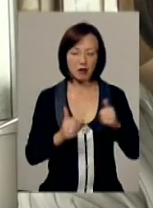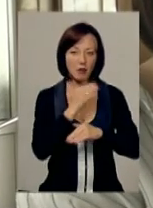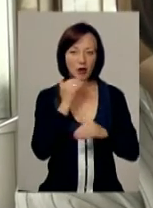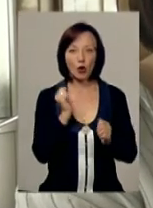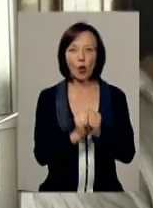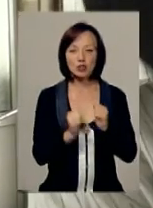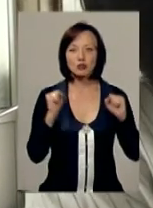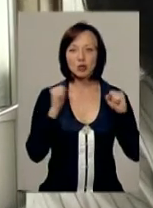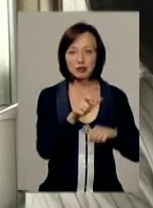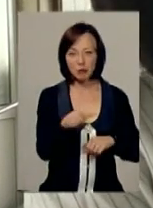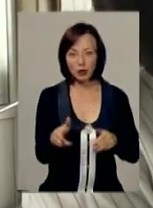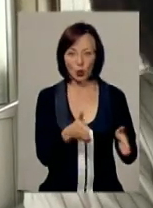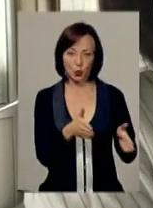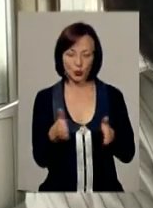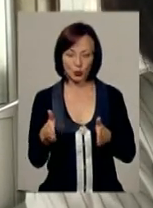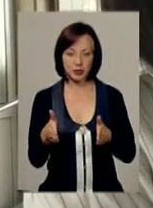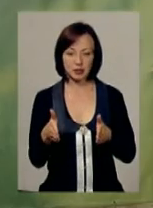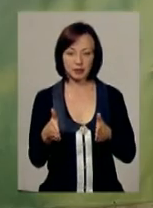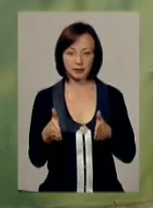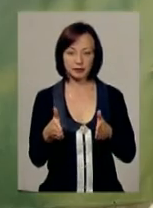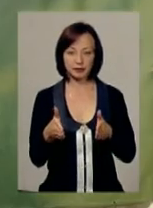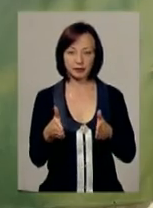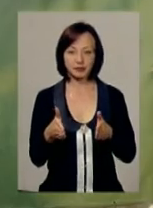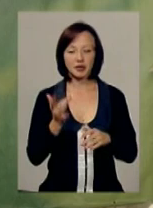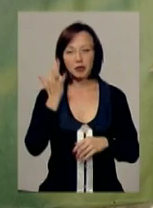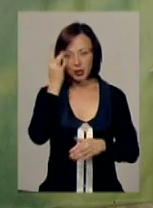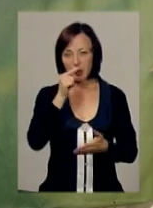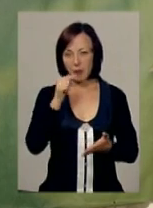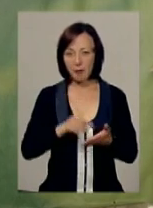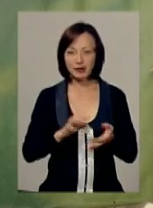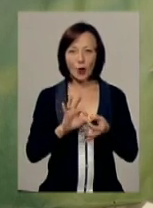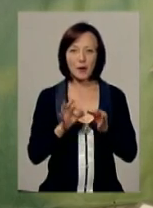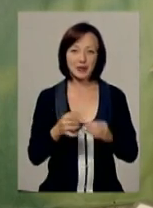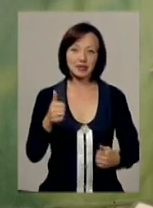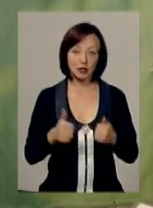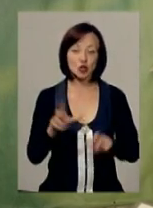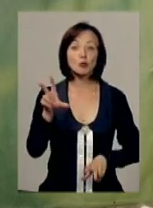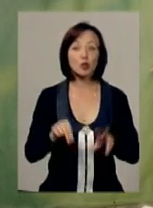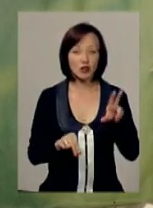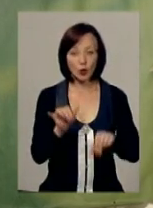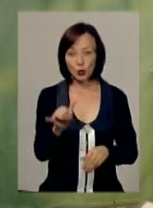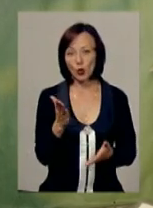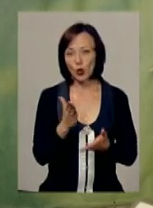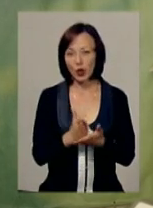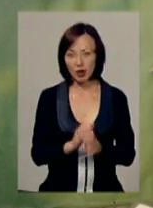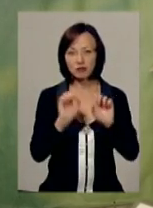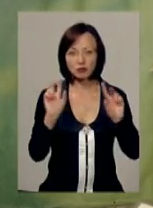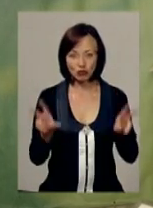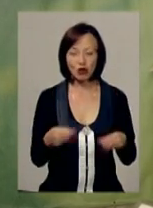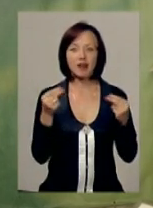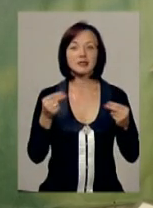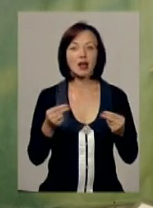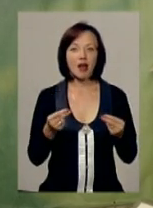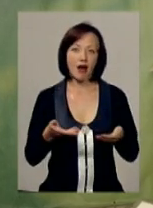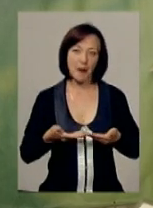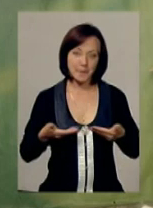кожен спортсмен готується і мріє попасти на Олімпійські ігри. Сподіваюсь, в Антона є всі шанси, а ми